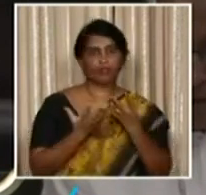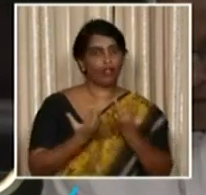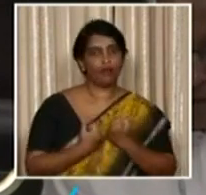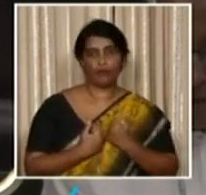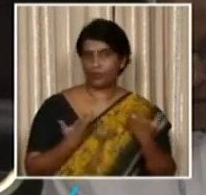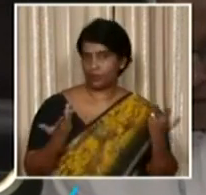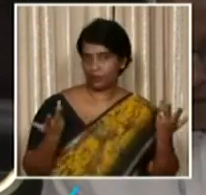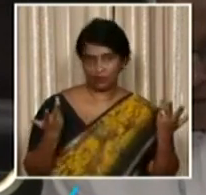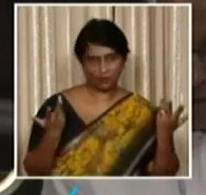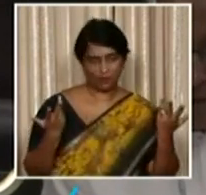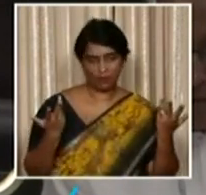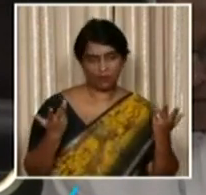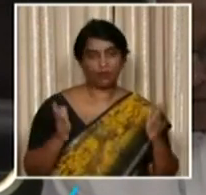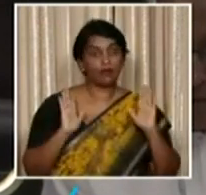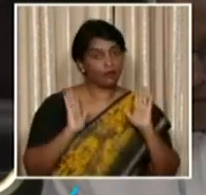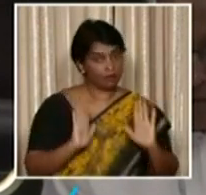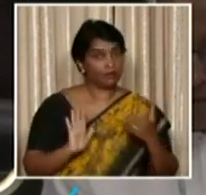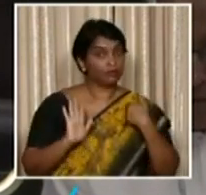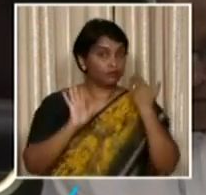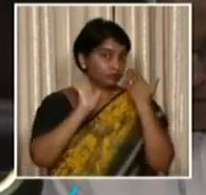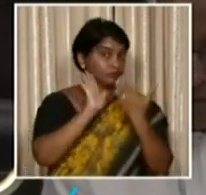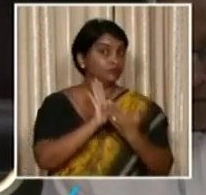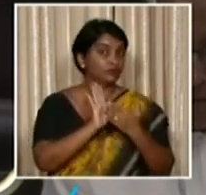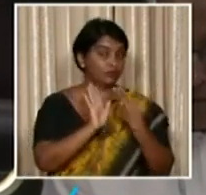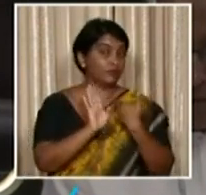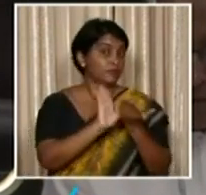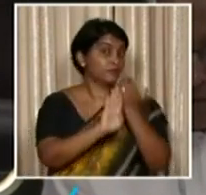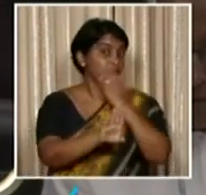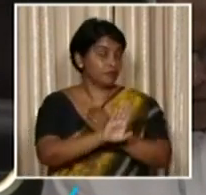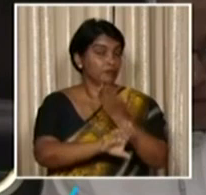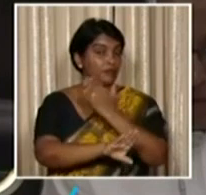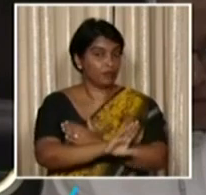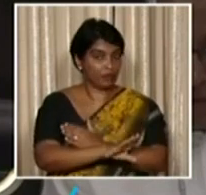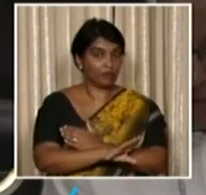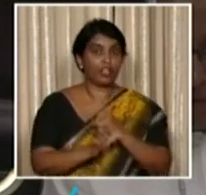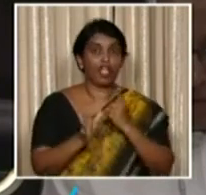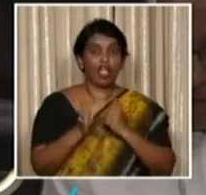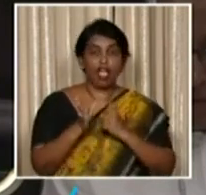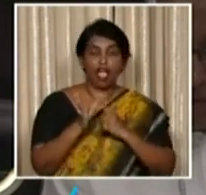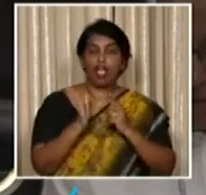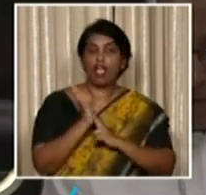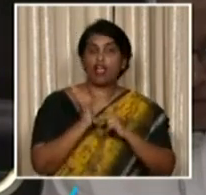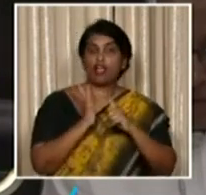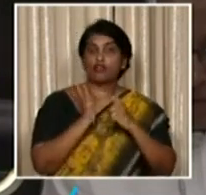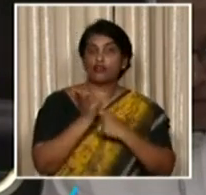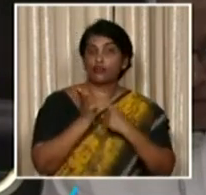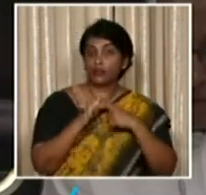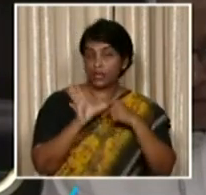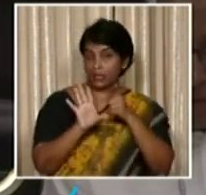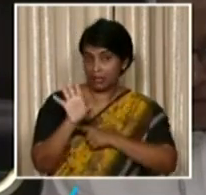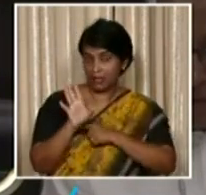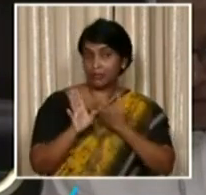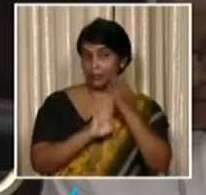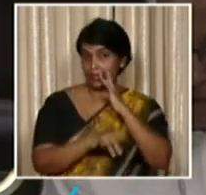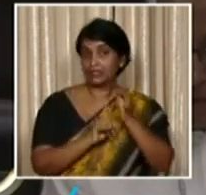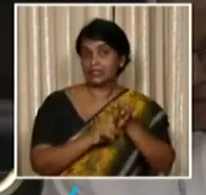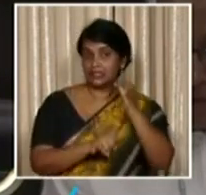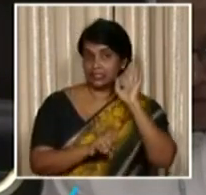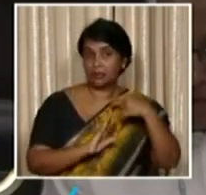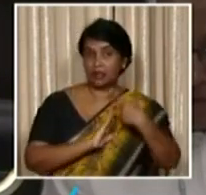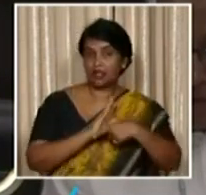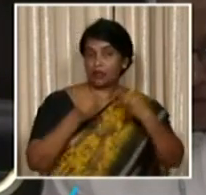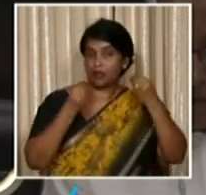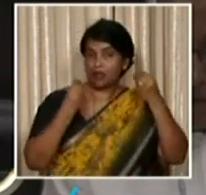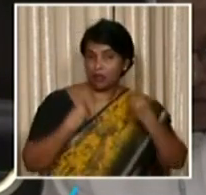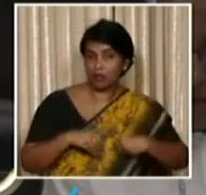නැහැ. නමුත් මම පෙන්නලා දුන්නා මීට කලින් අවස්ථාවල අනු ප්‍රියදර්ශන යාපාගරු සභාපතිවරයා යටතේ අපේ රට බංකොලොත්